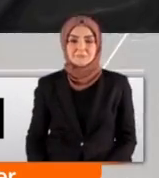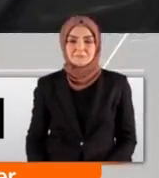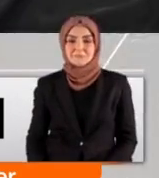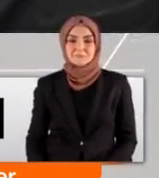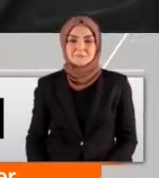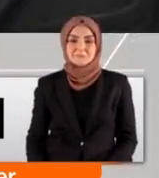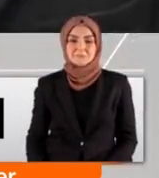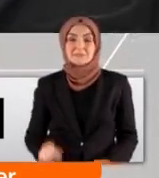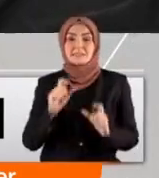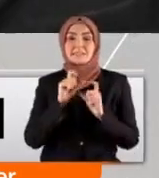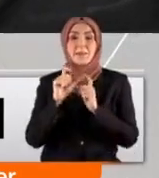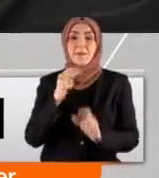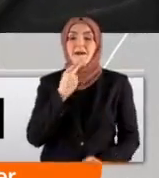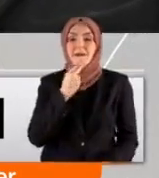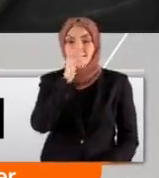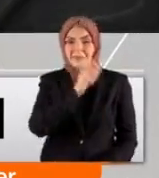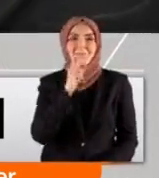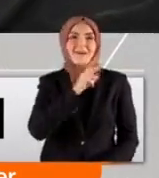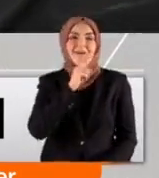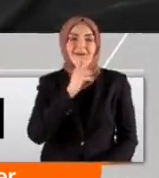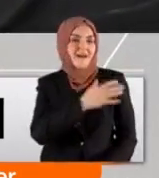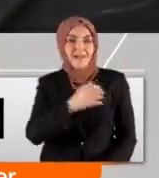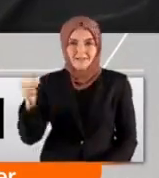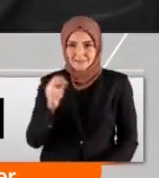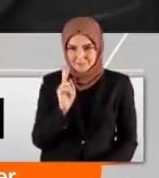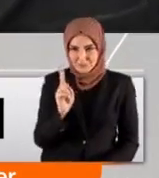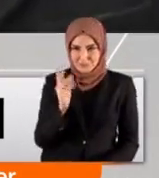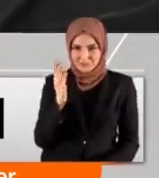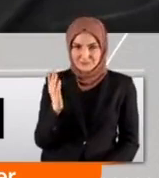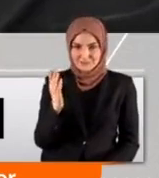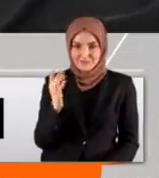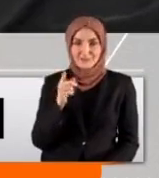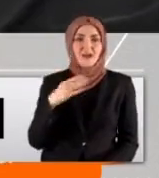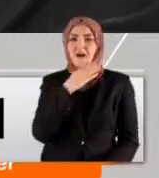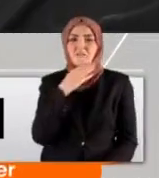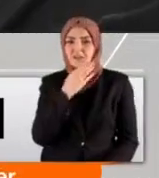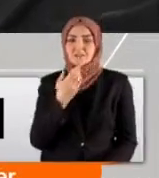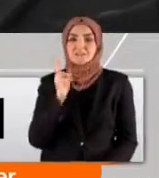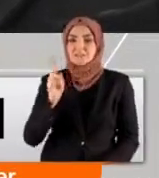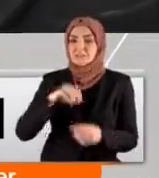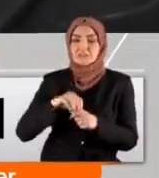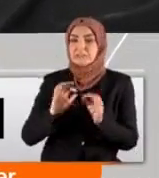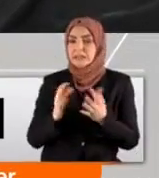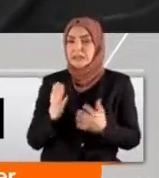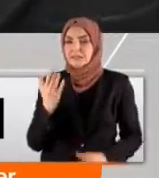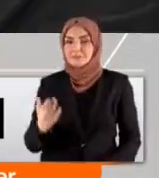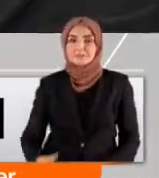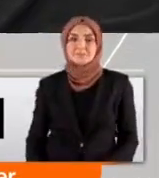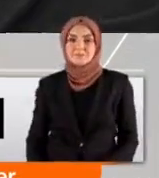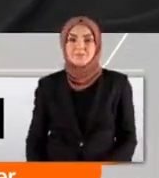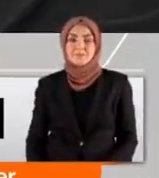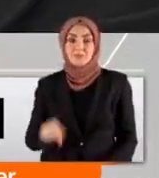sabah Tamer'in kakasını bu üstüne sizin ne gibi avantaj sağlayacak bunları Satın almış olmalı Evet